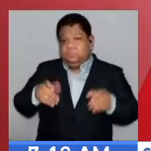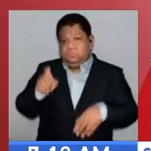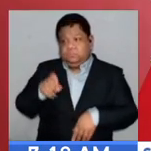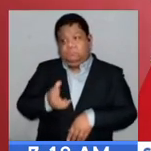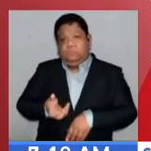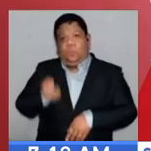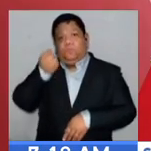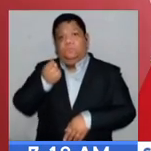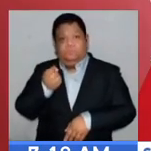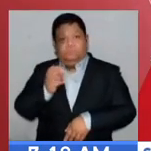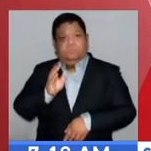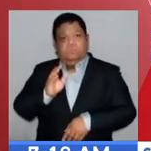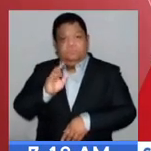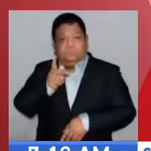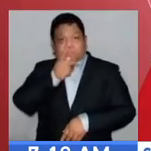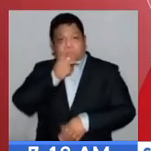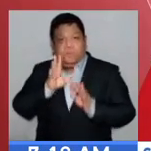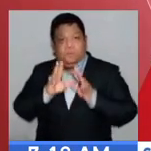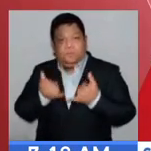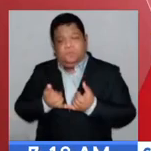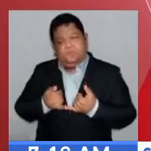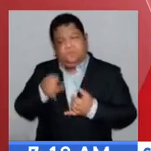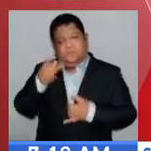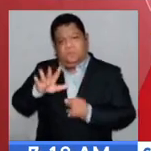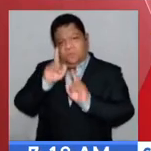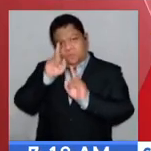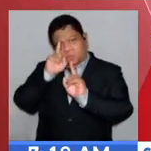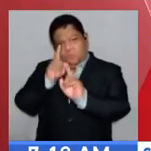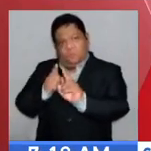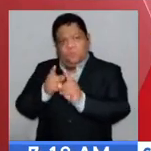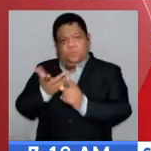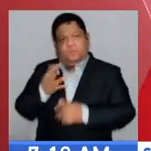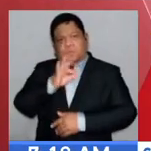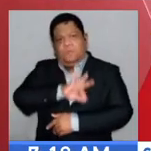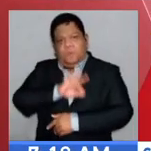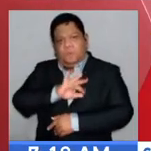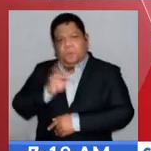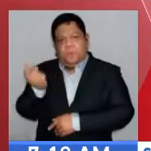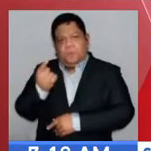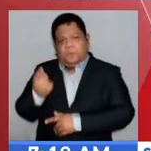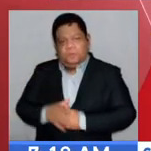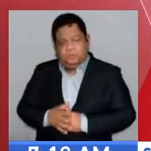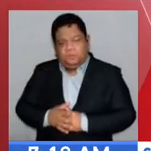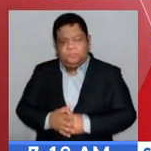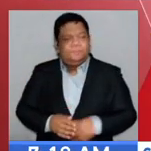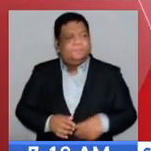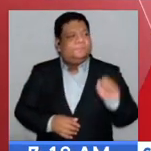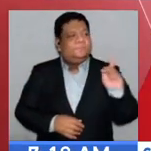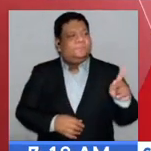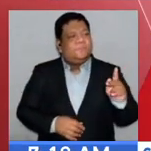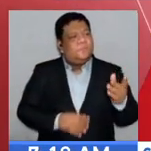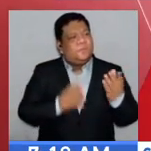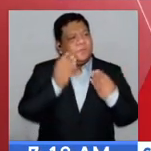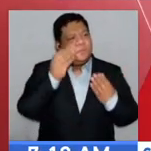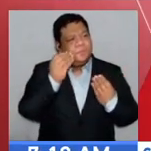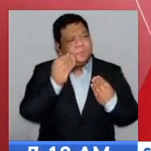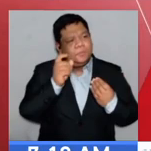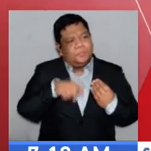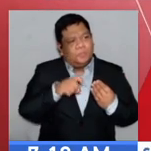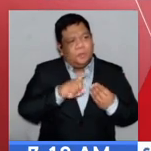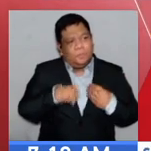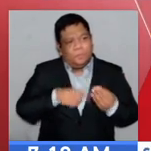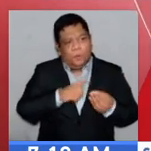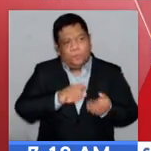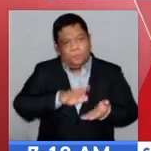Apo. Okay. Congressman, update lang po kami sa imbestigasyon tungkol dito sa mahal na presyo ng sibuyas.